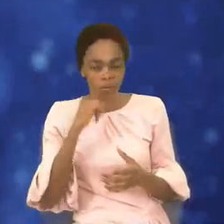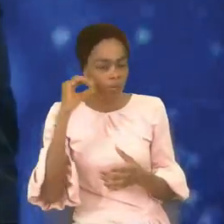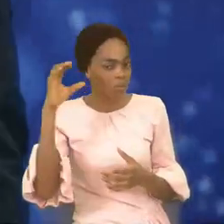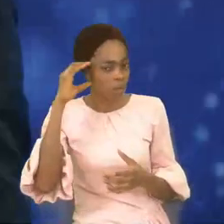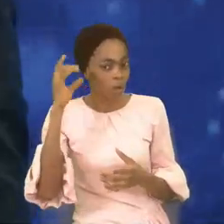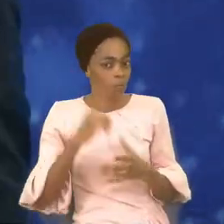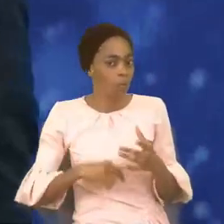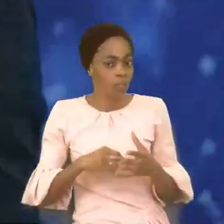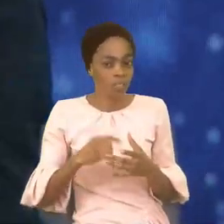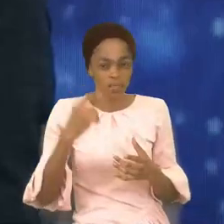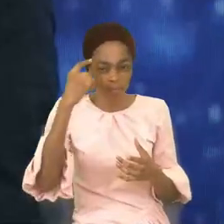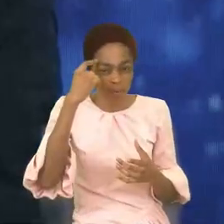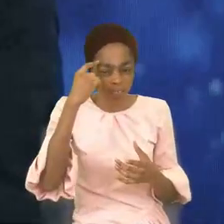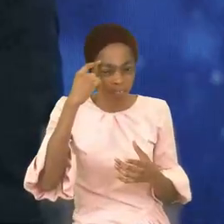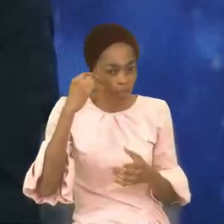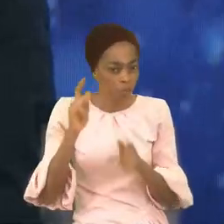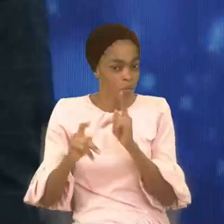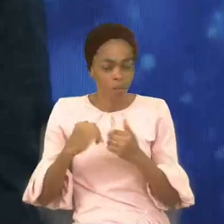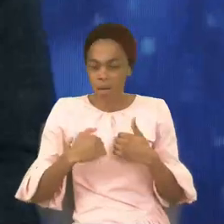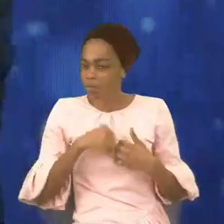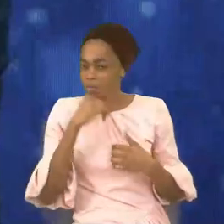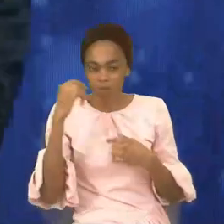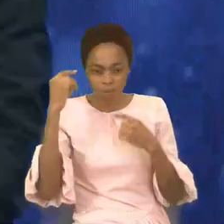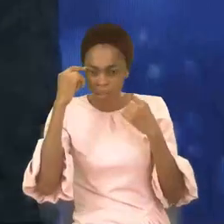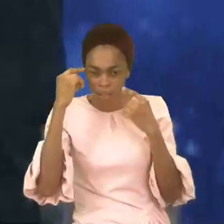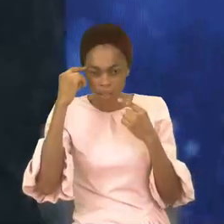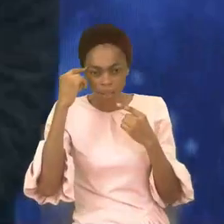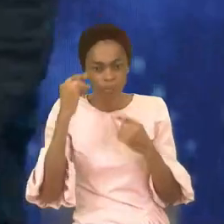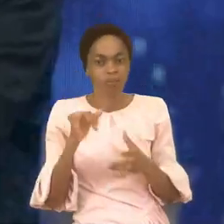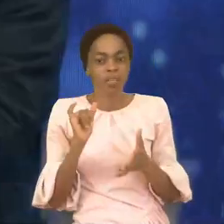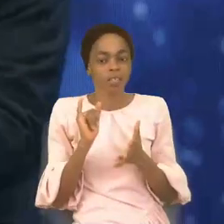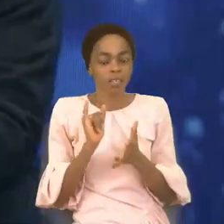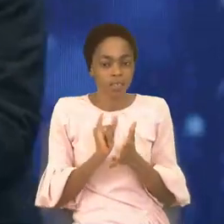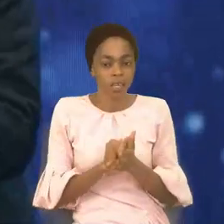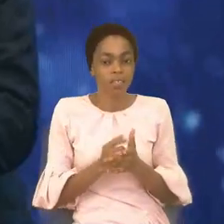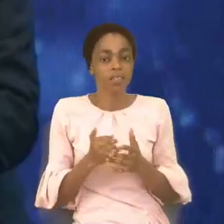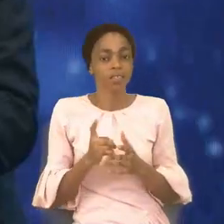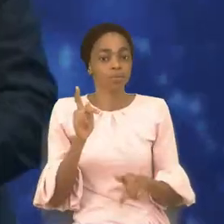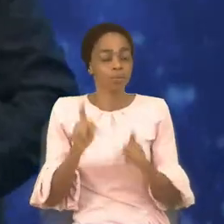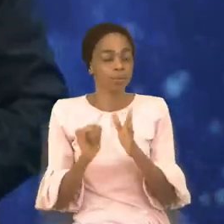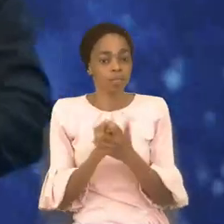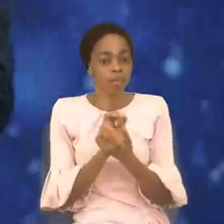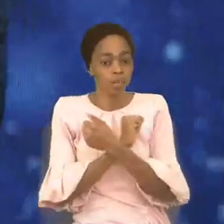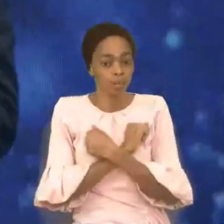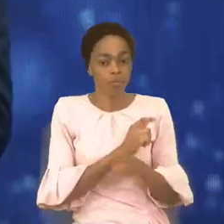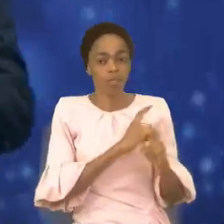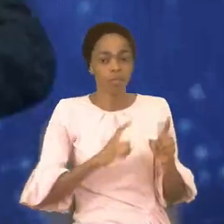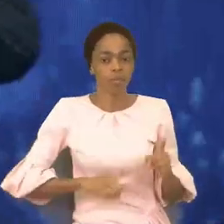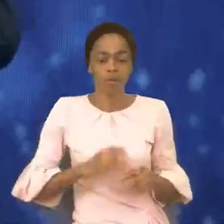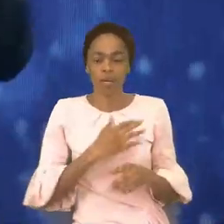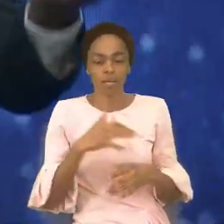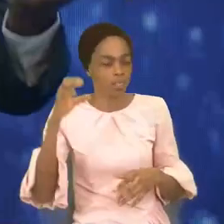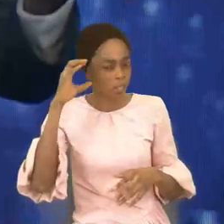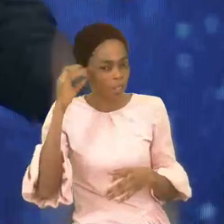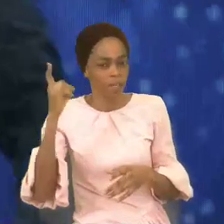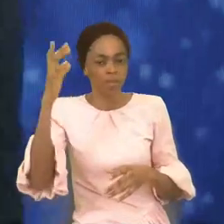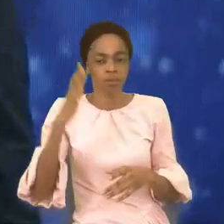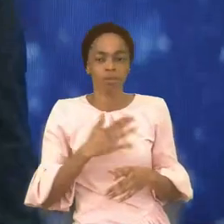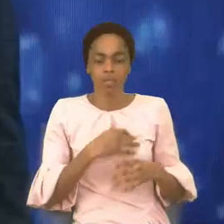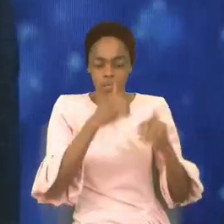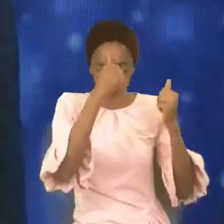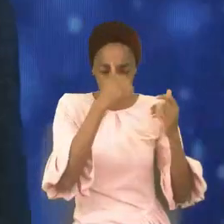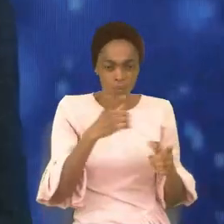ce qui n'est pas hanté dans le cœur des hommes, ceux qui aiment le Seigneur, qui craignent Dieu, qui obéissent au Seigneur, qui